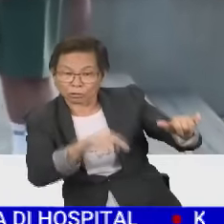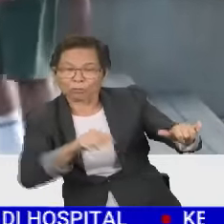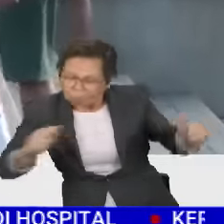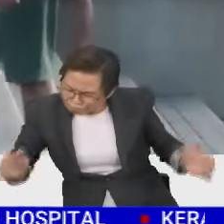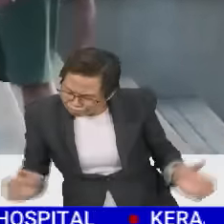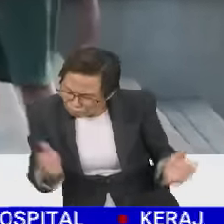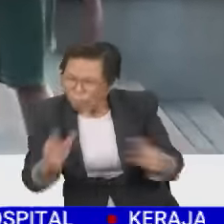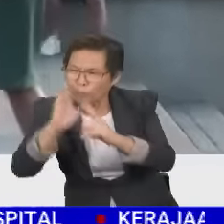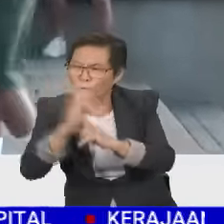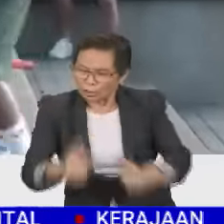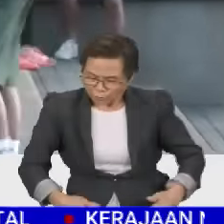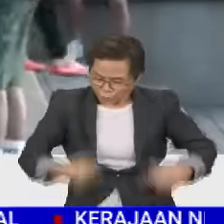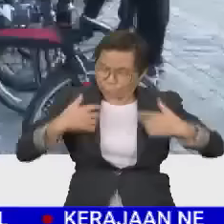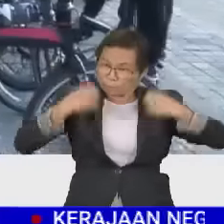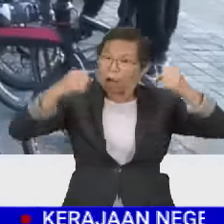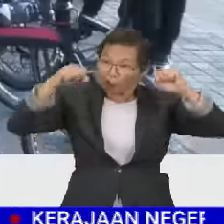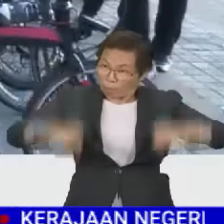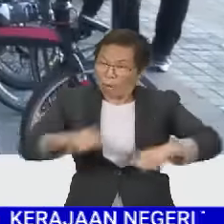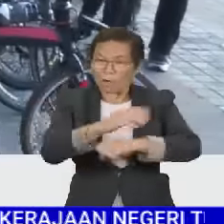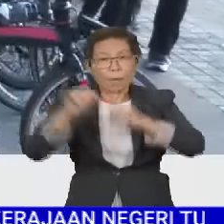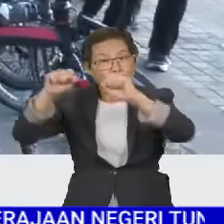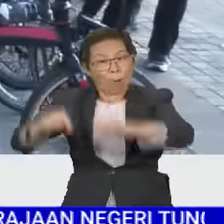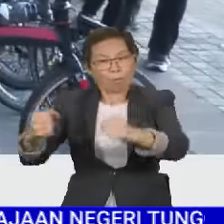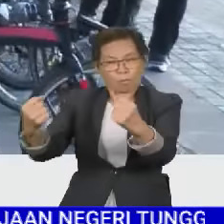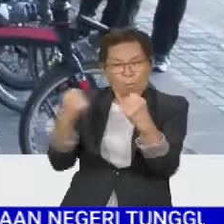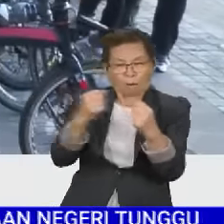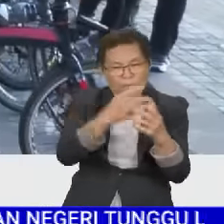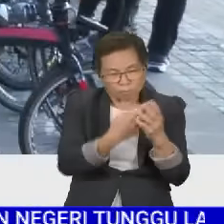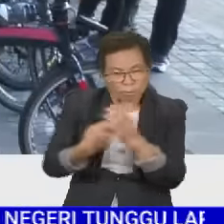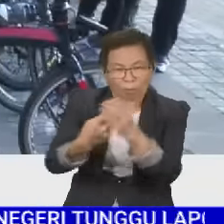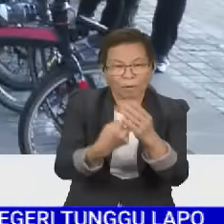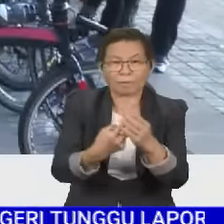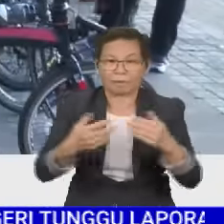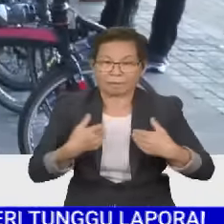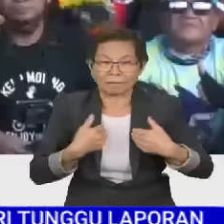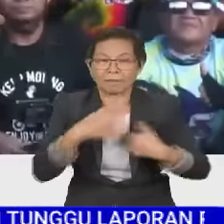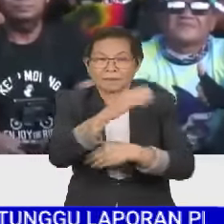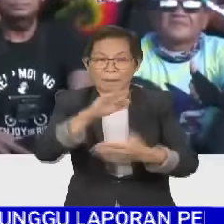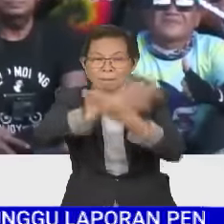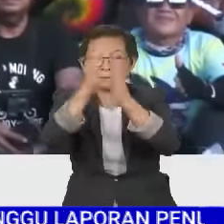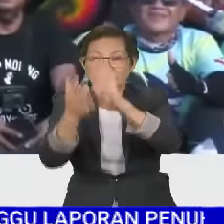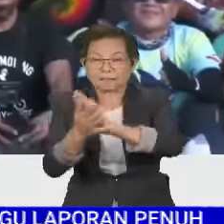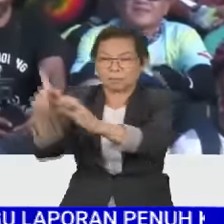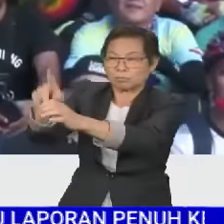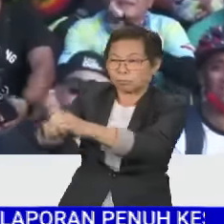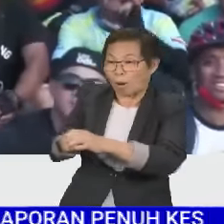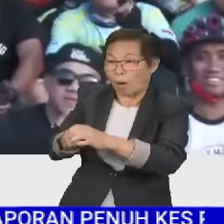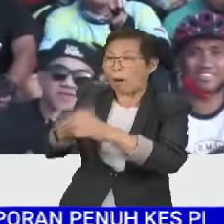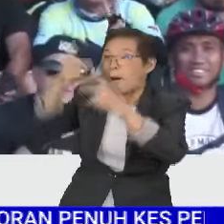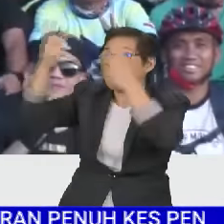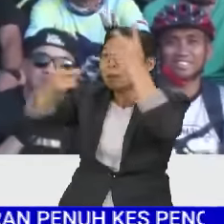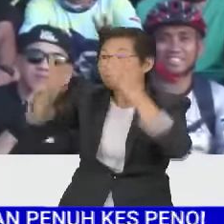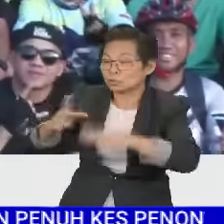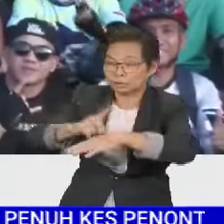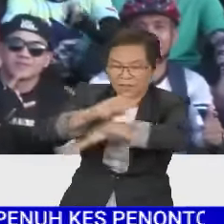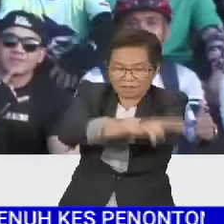menggalakkan budaya-gaya hidup sehat malah mampu memperkokoh perpaduan saja ada selain menjadi satu tarikan Plantungan di Ibu